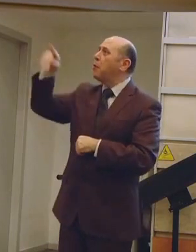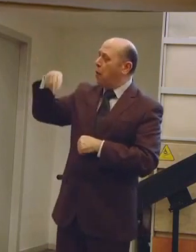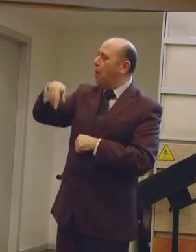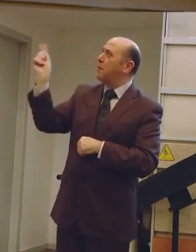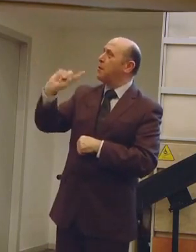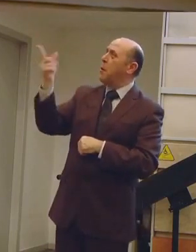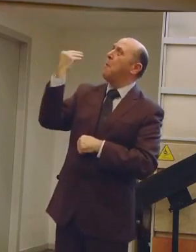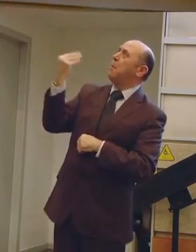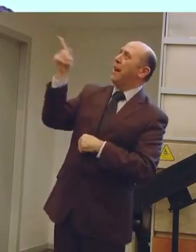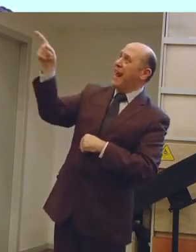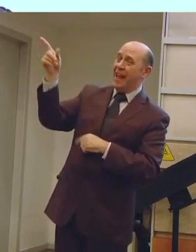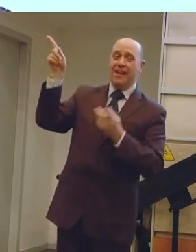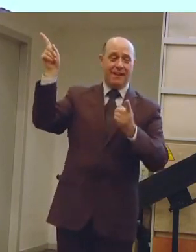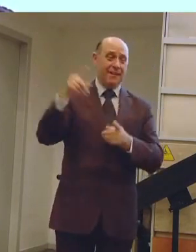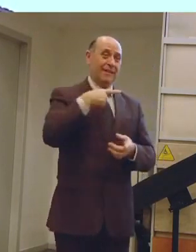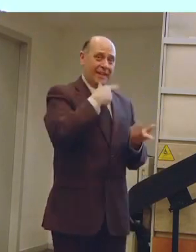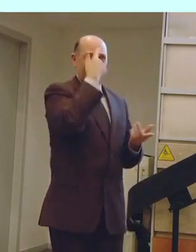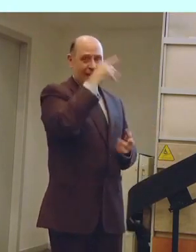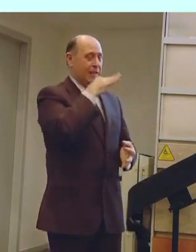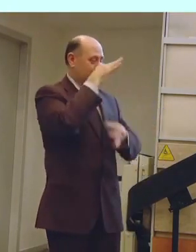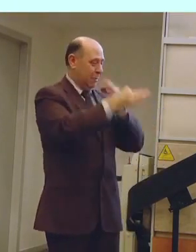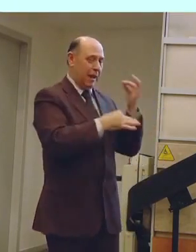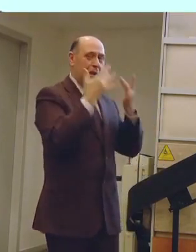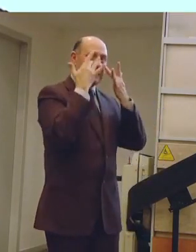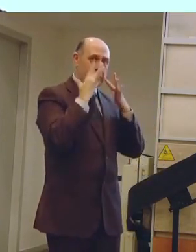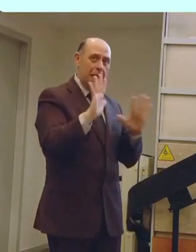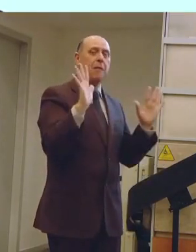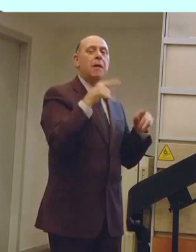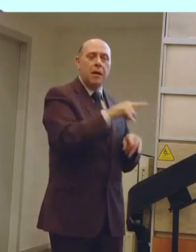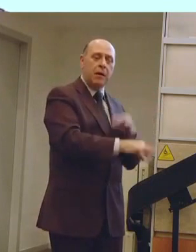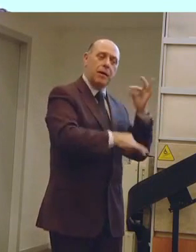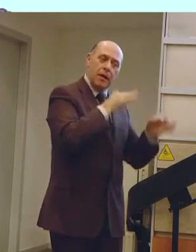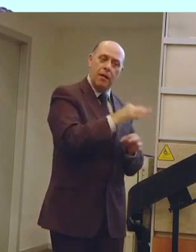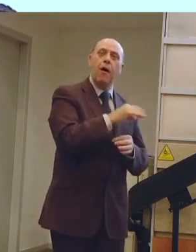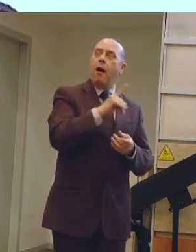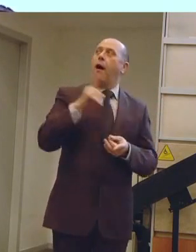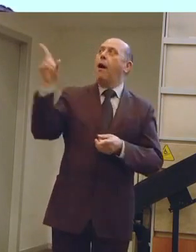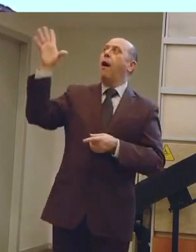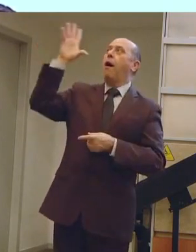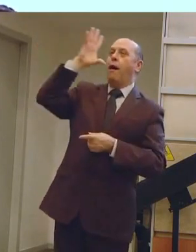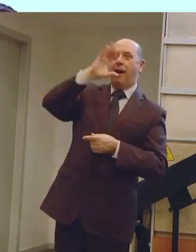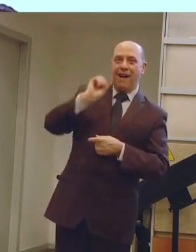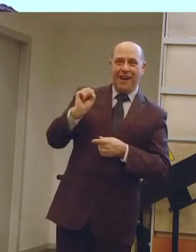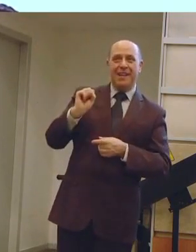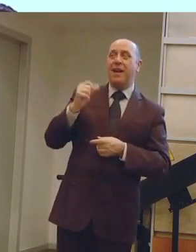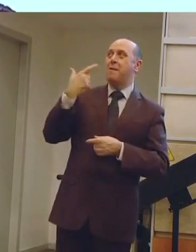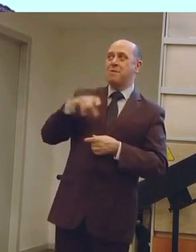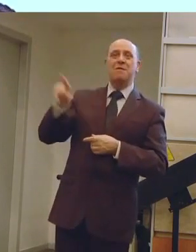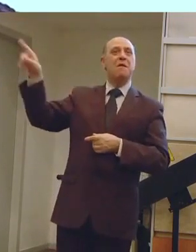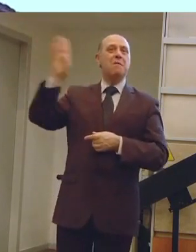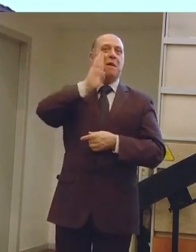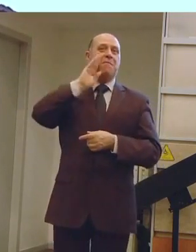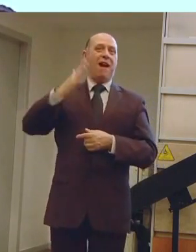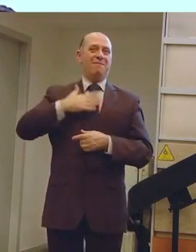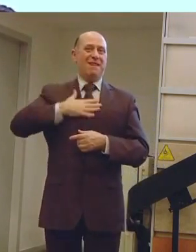semplicità con cui Same l'ha spiegato la sua situazione Lo ha reso normale Anzi speciale perché il mio papà è mio